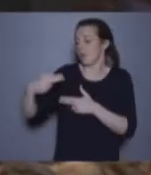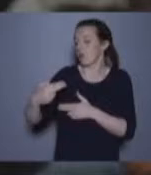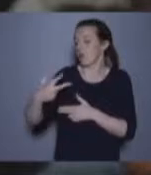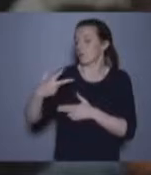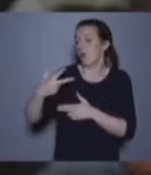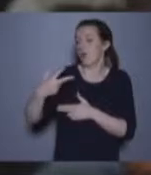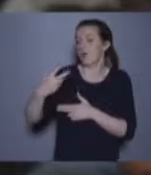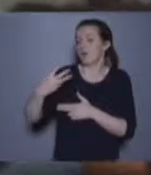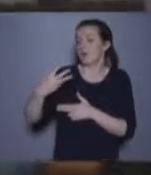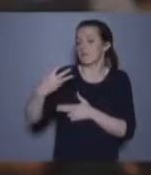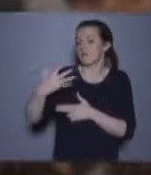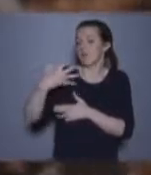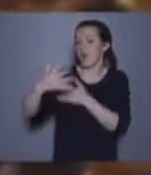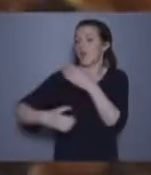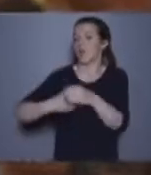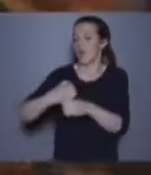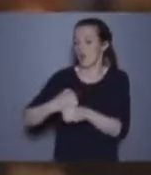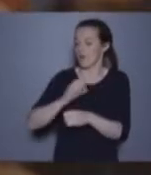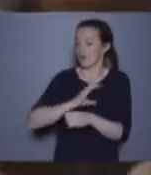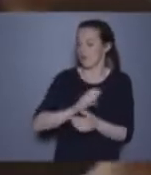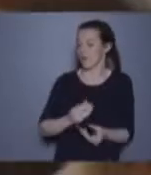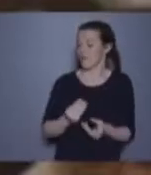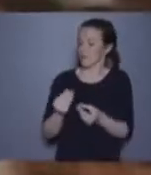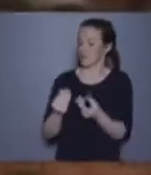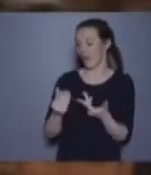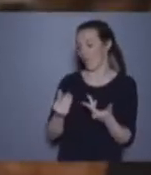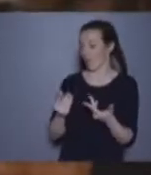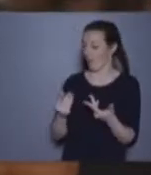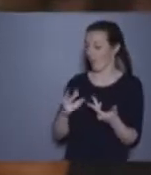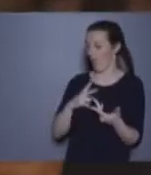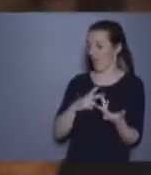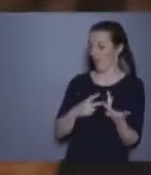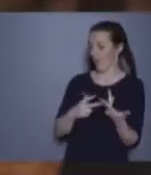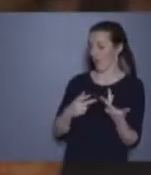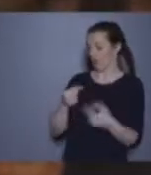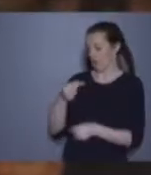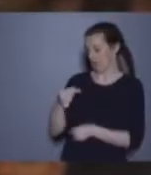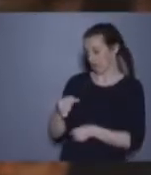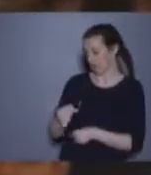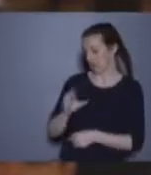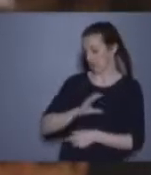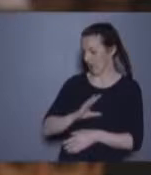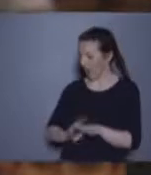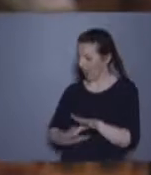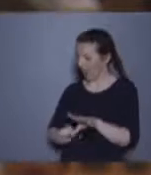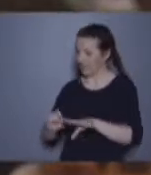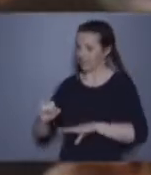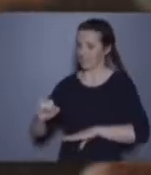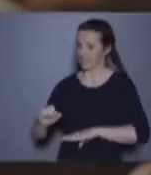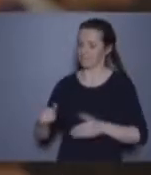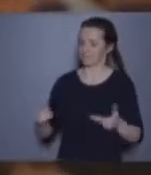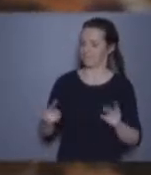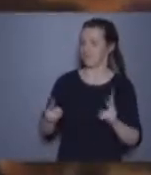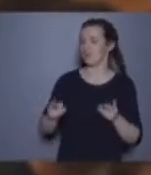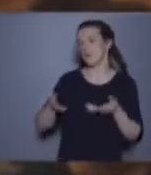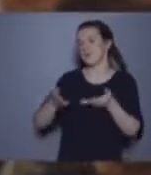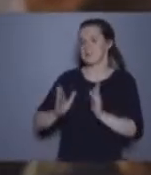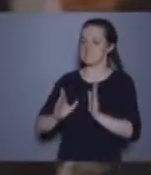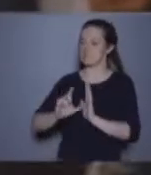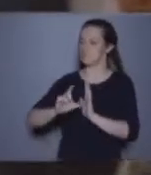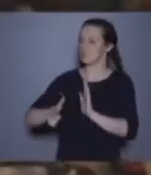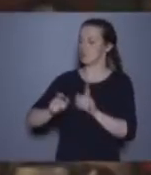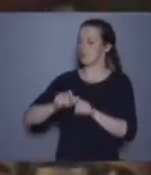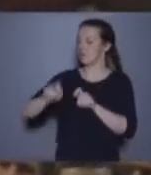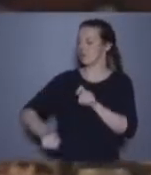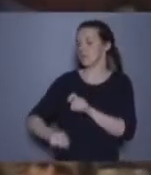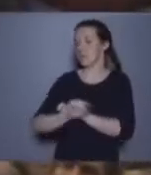ans, le temps de redresser et de réparer les dégâts qui ont été faits dans ce pays, avant peut-être de décider que ce serait une mesure